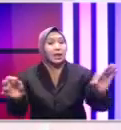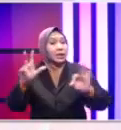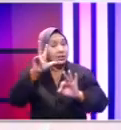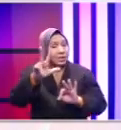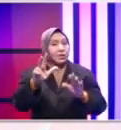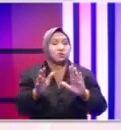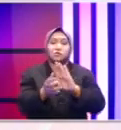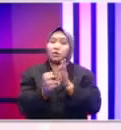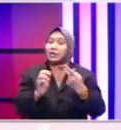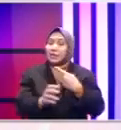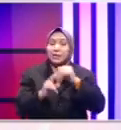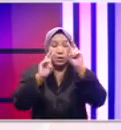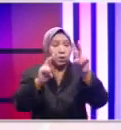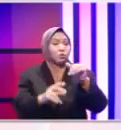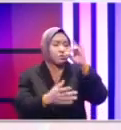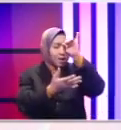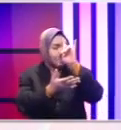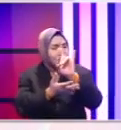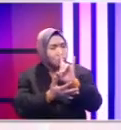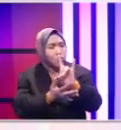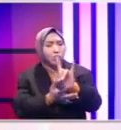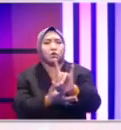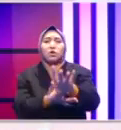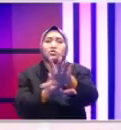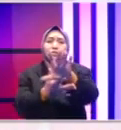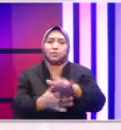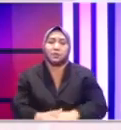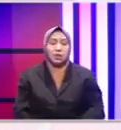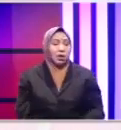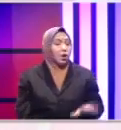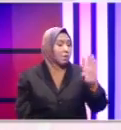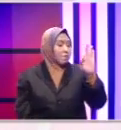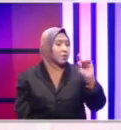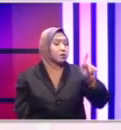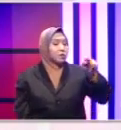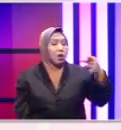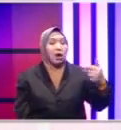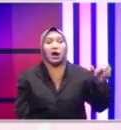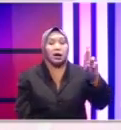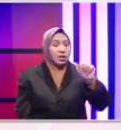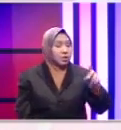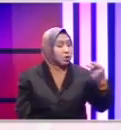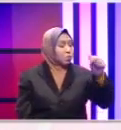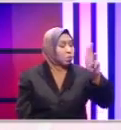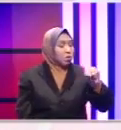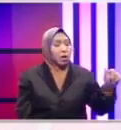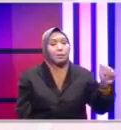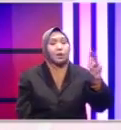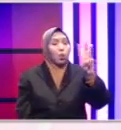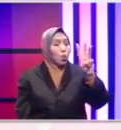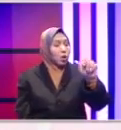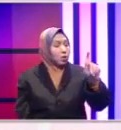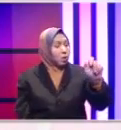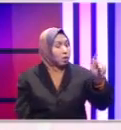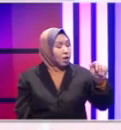melinting offline Soponyono Hai saja Heri Uroko beltim